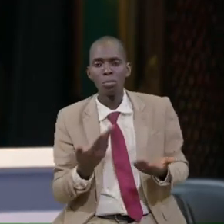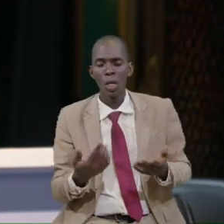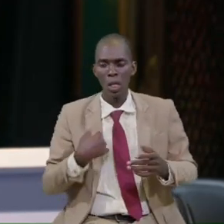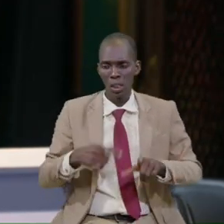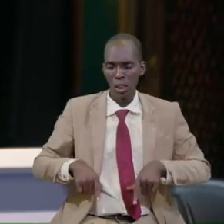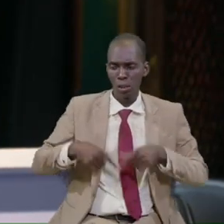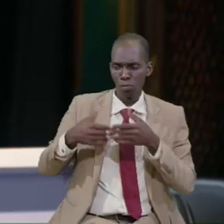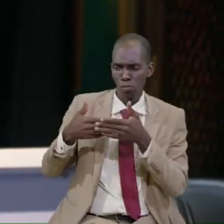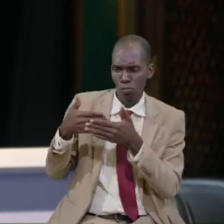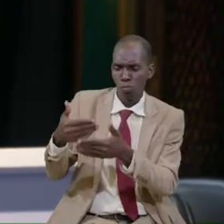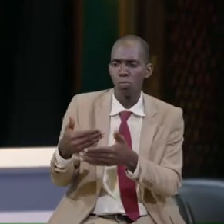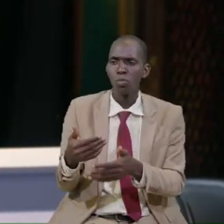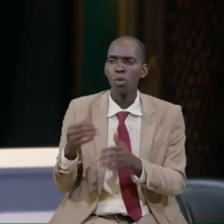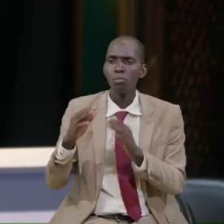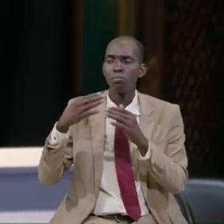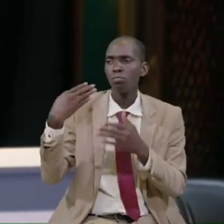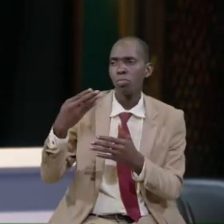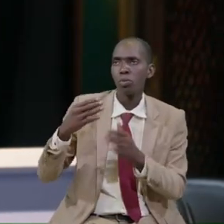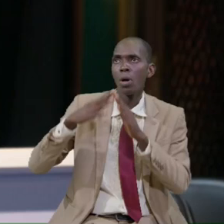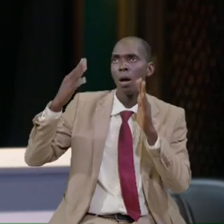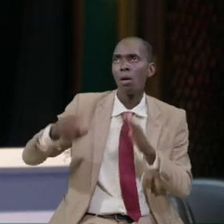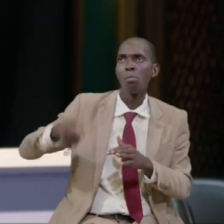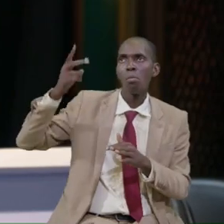bien définir